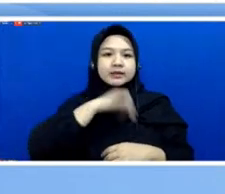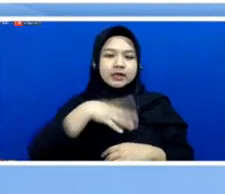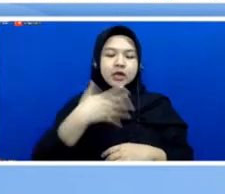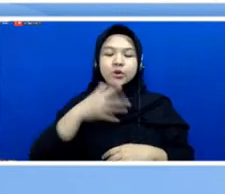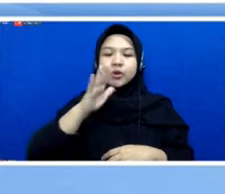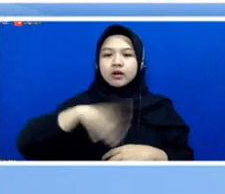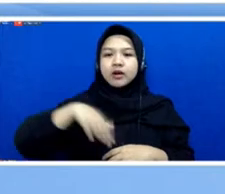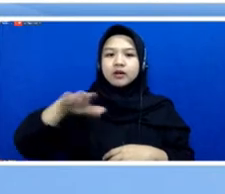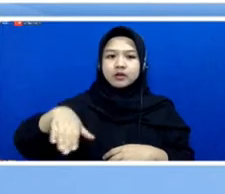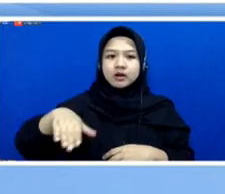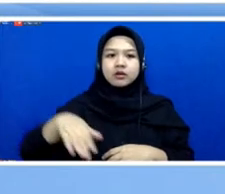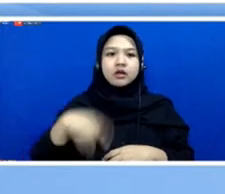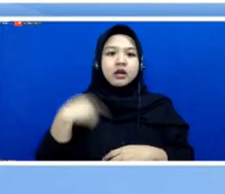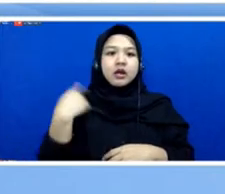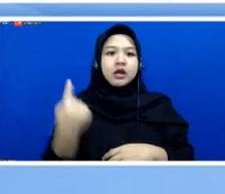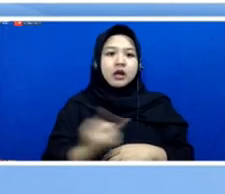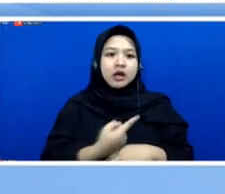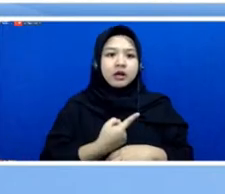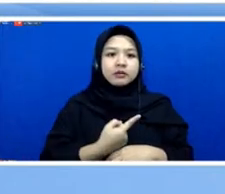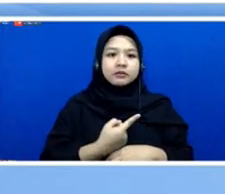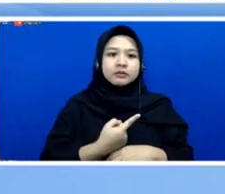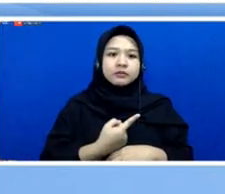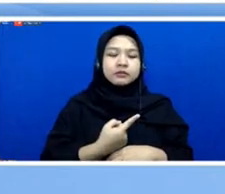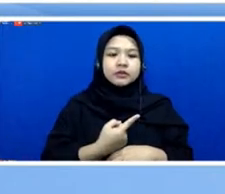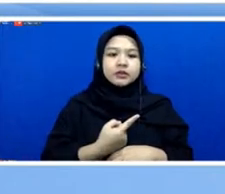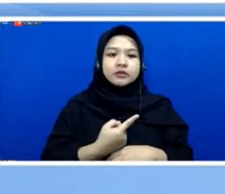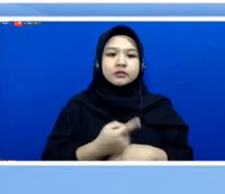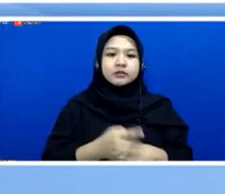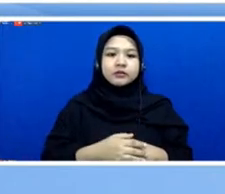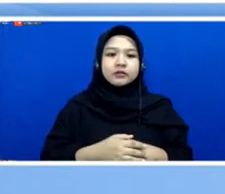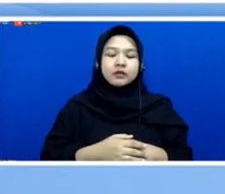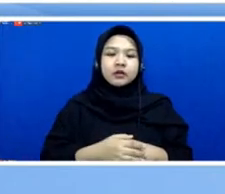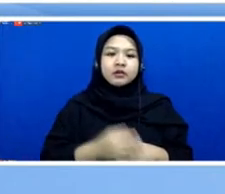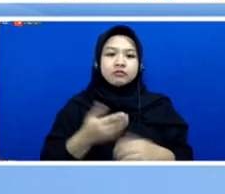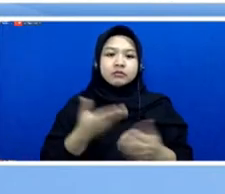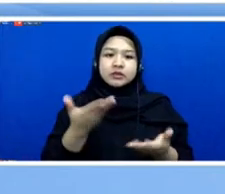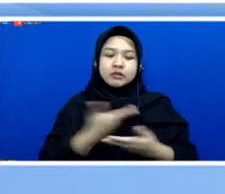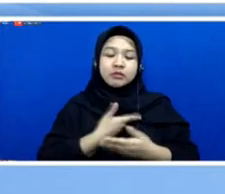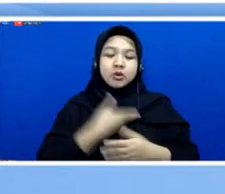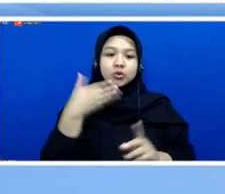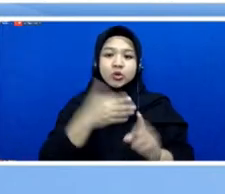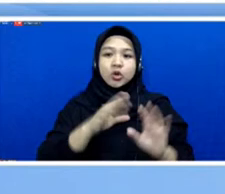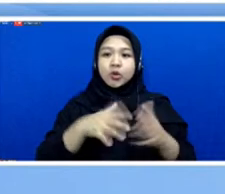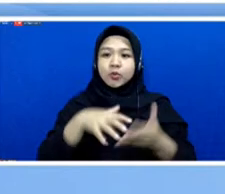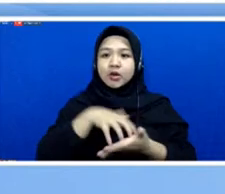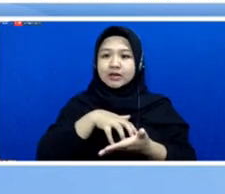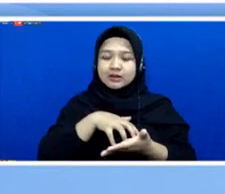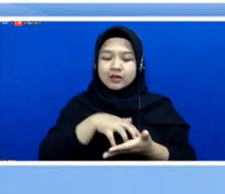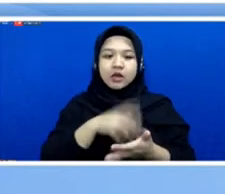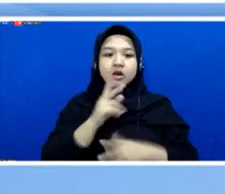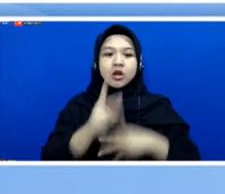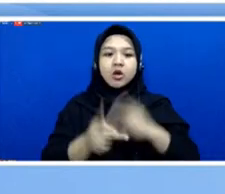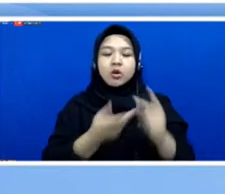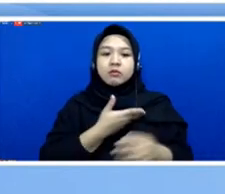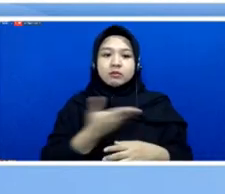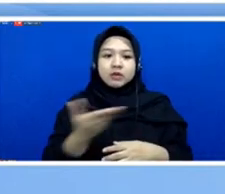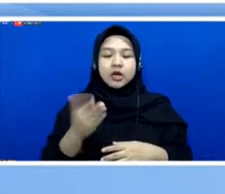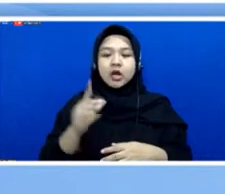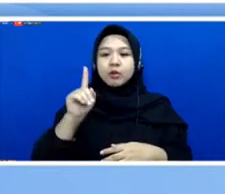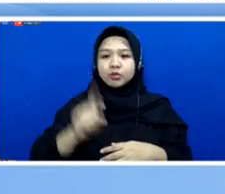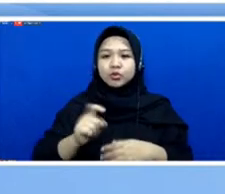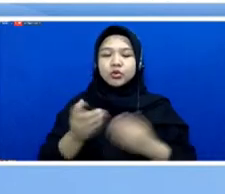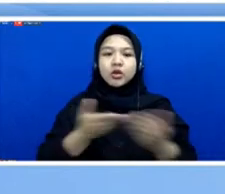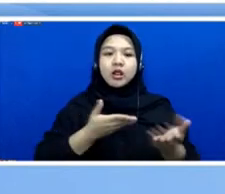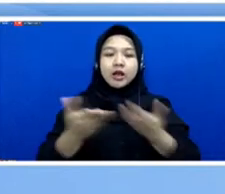anak-anak. Dan kemudian kami juga menerima rujukan untuk kelompok rentan ini bila mereka membutuhkan